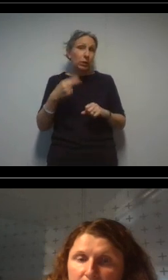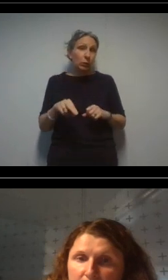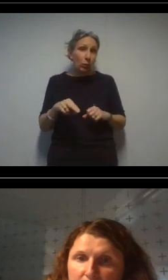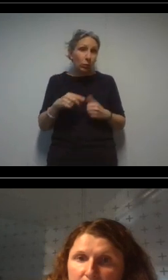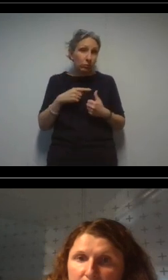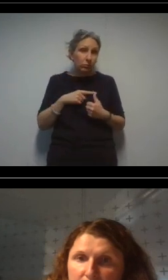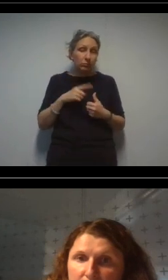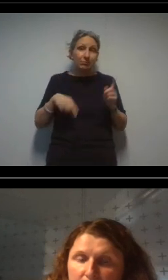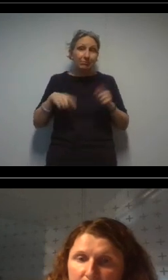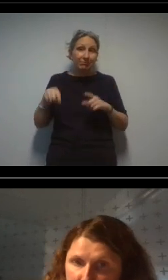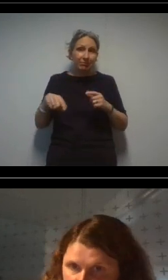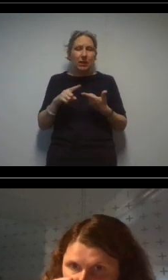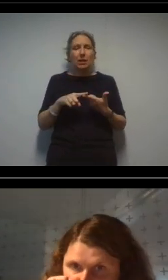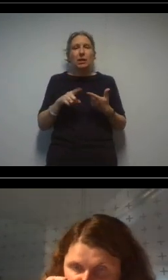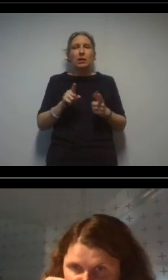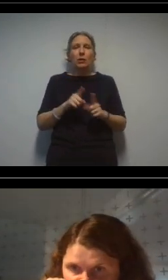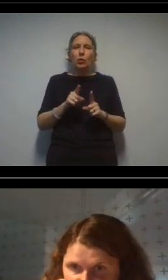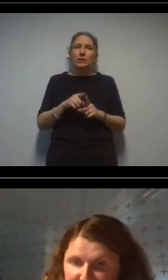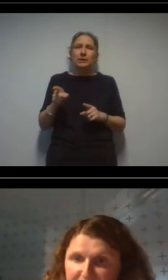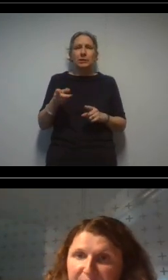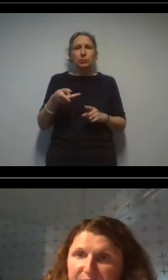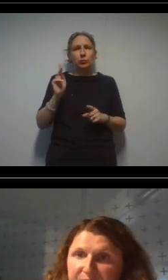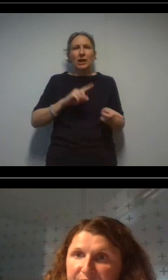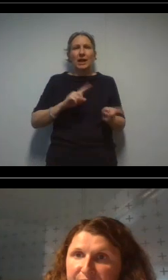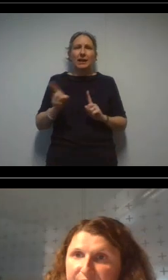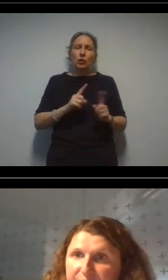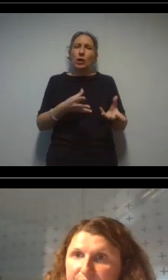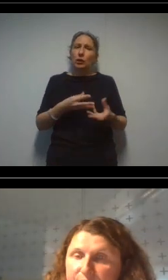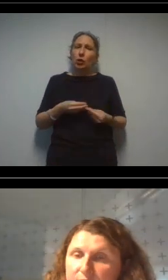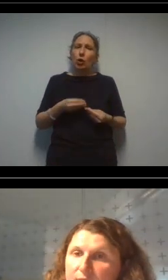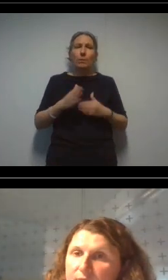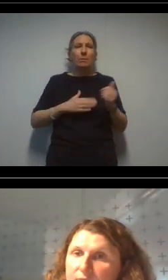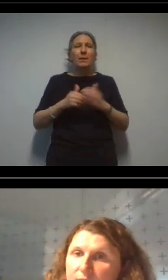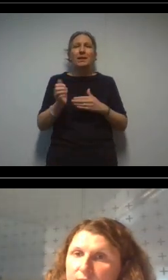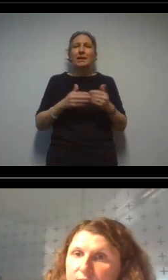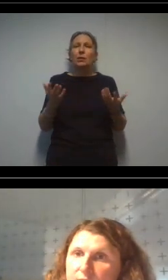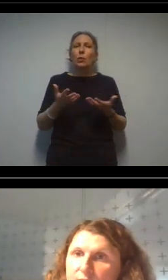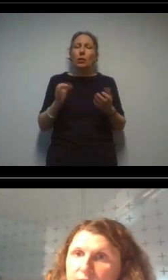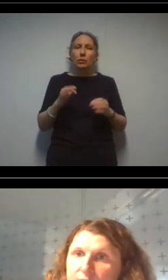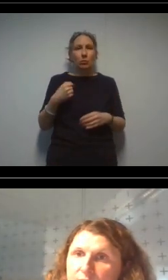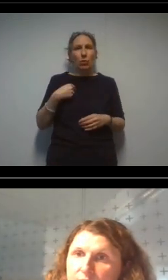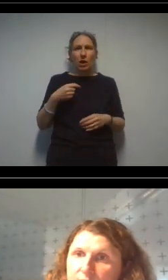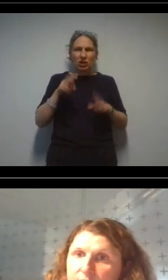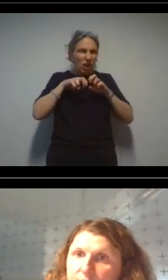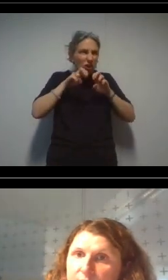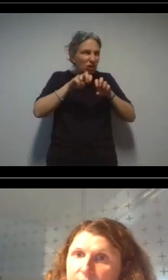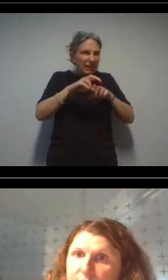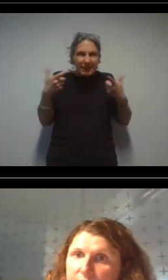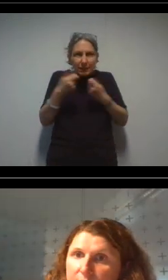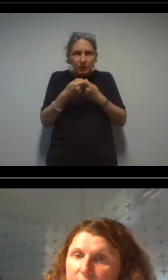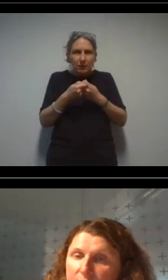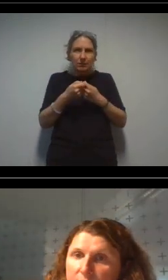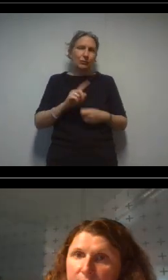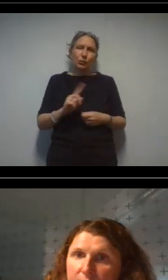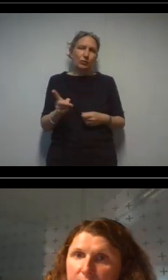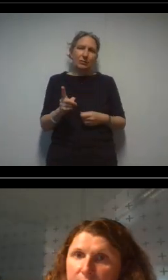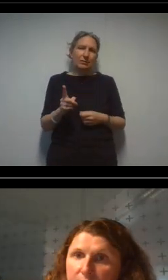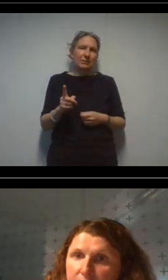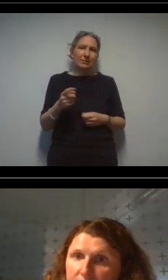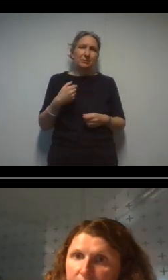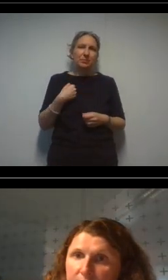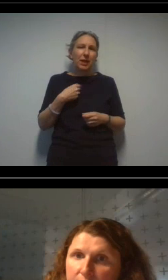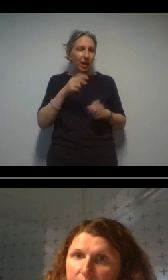d'autres. Si vous avez une tendance à accueillir des alternants et sur quel métier, mais on n'est pas des chasseurs de tête et on va pas aller vous chercher le candidature. On va